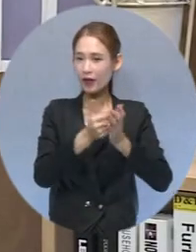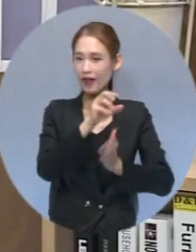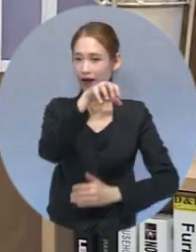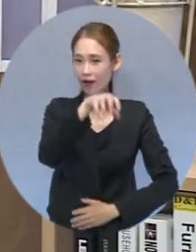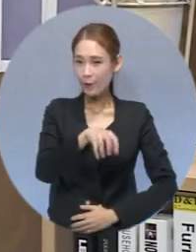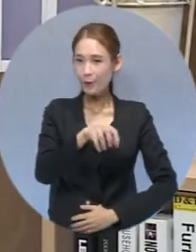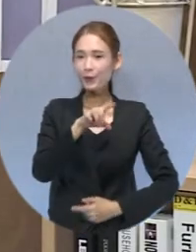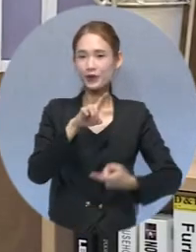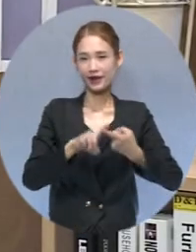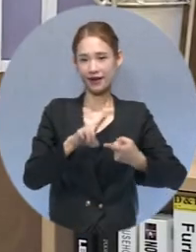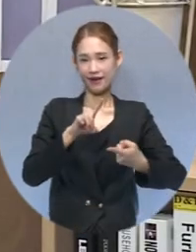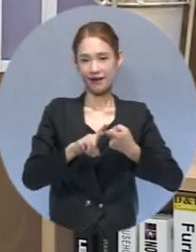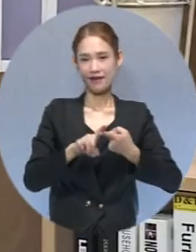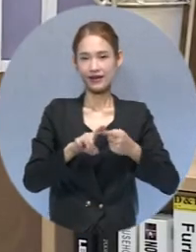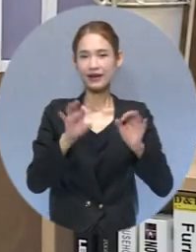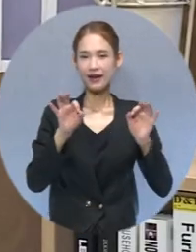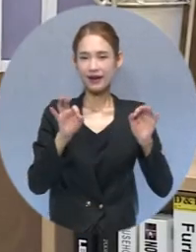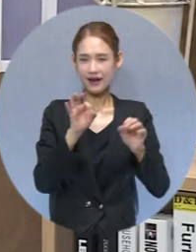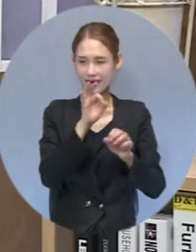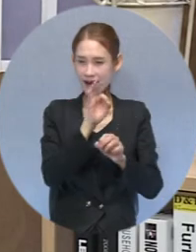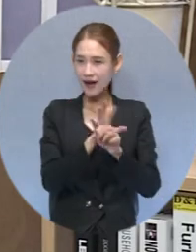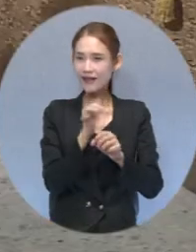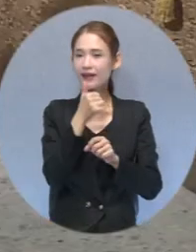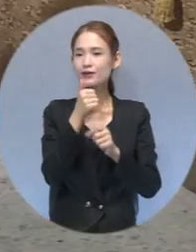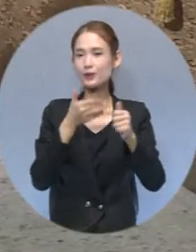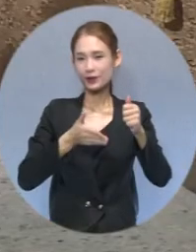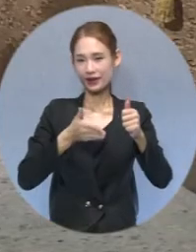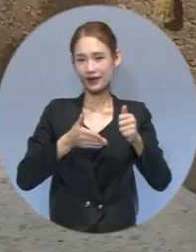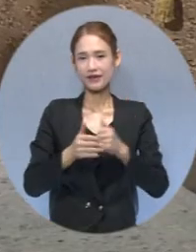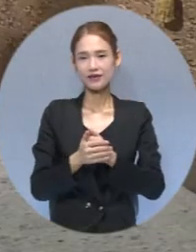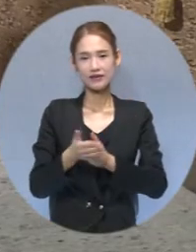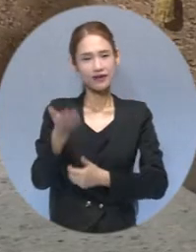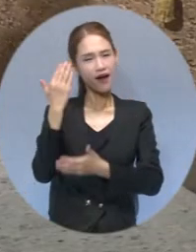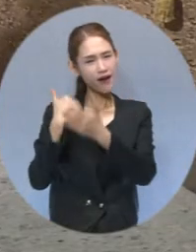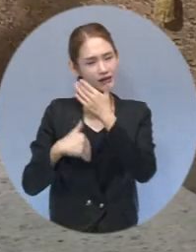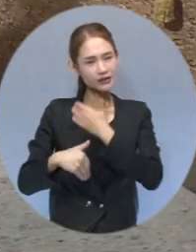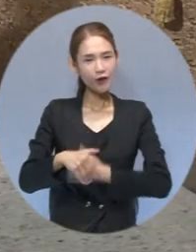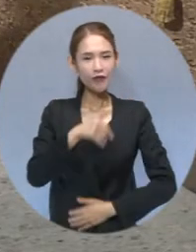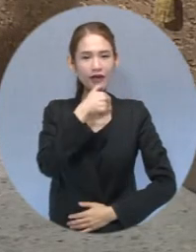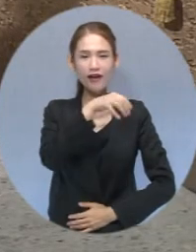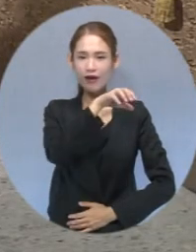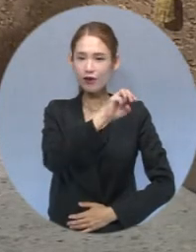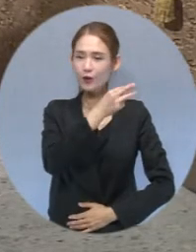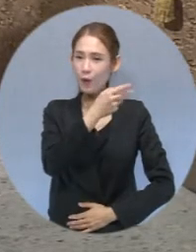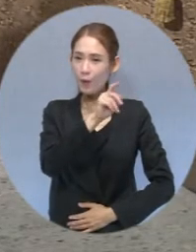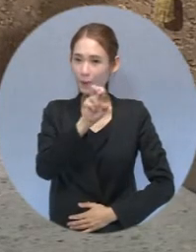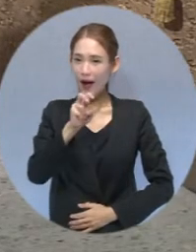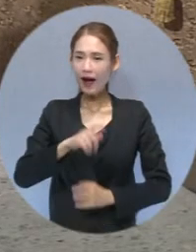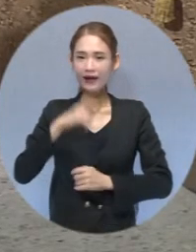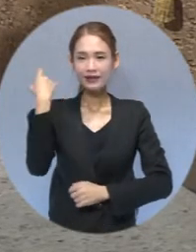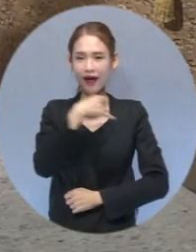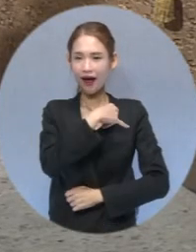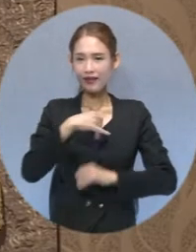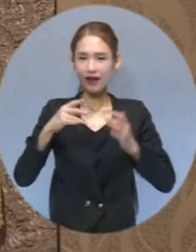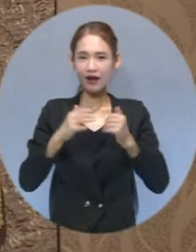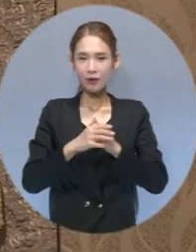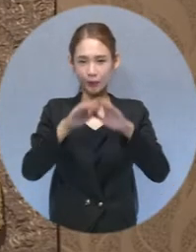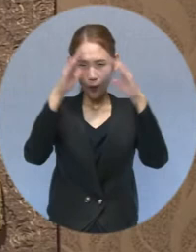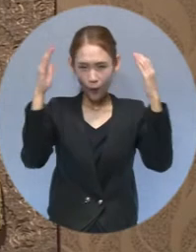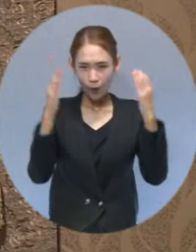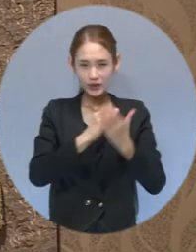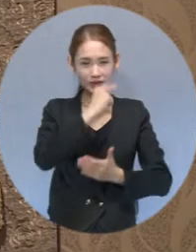어떤 곳인지에 대해서 좀 간략한 소개 말씀 부탁드려도 될까요? 예전에 로마도 그렇고 당나라도 그렇고 모든 서양의 발전한